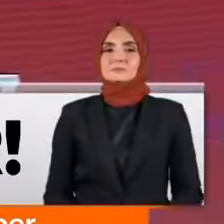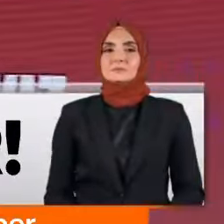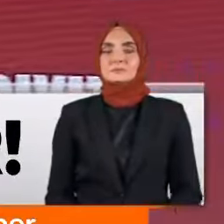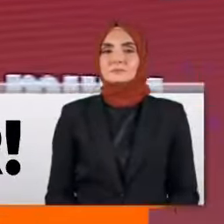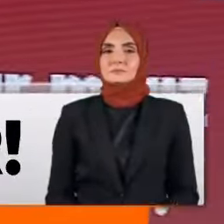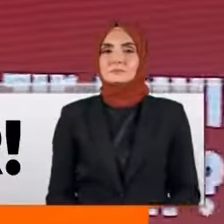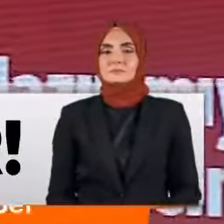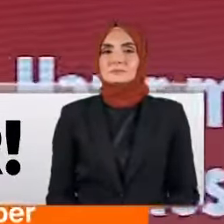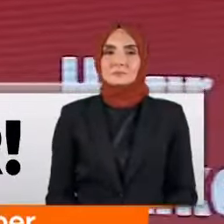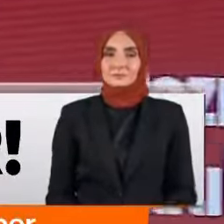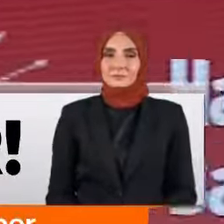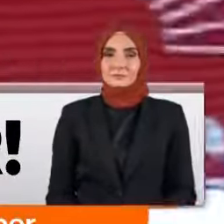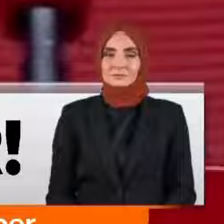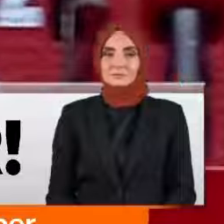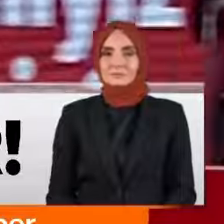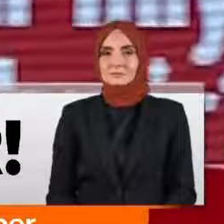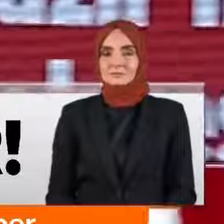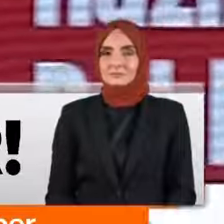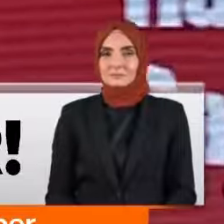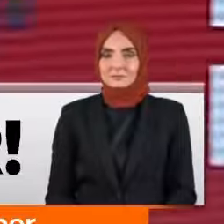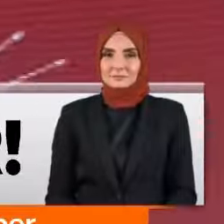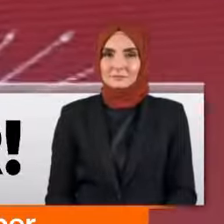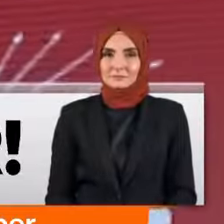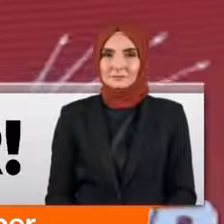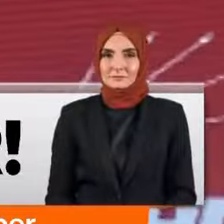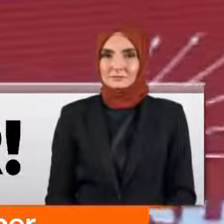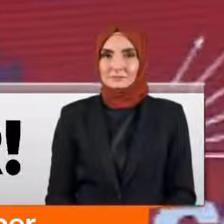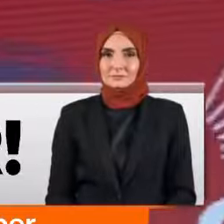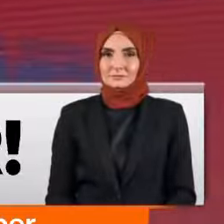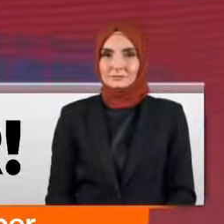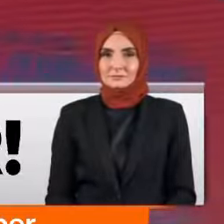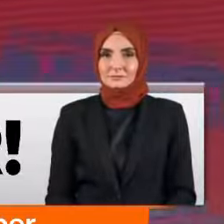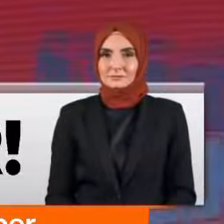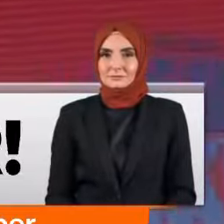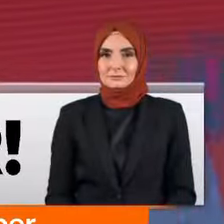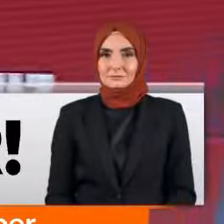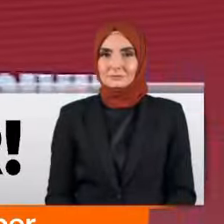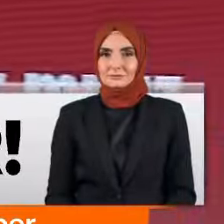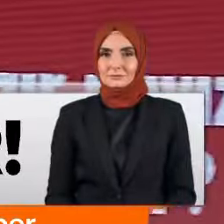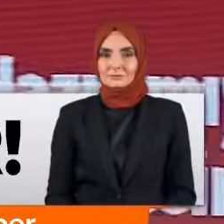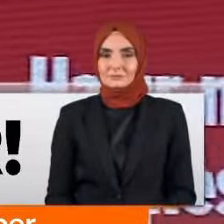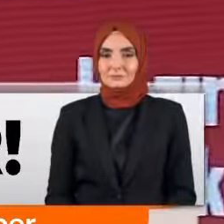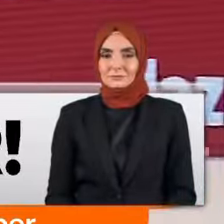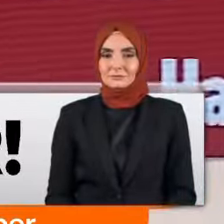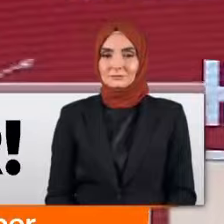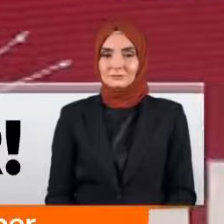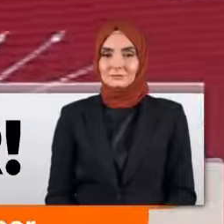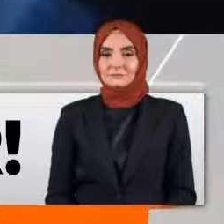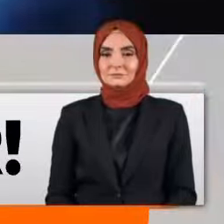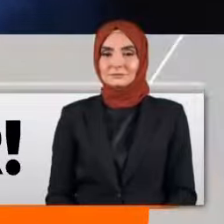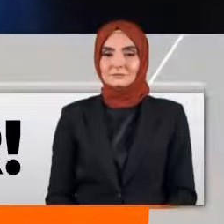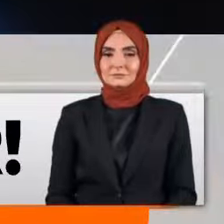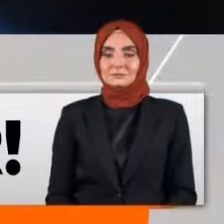Şu söz kulağımın içindedir. Hem vallahi hem billahi. Kimseye borcum yok ama Ahmet sana borcum var